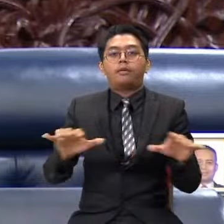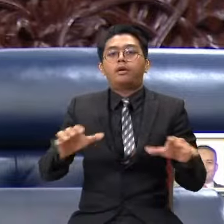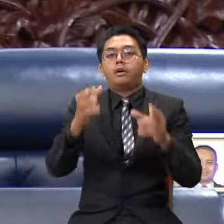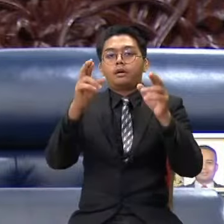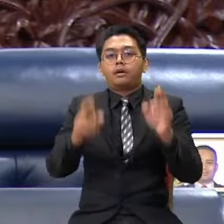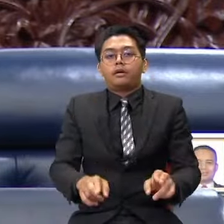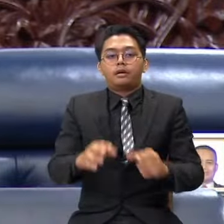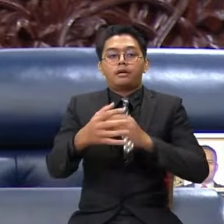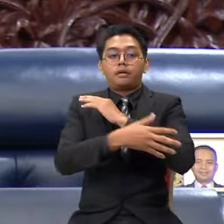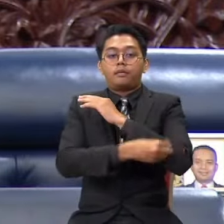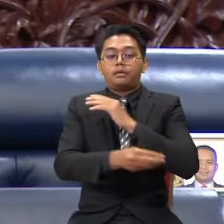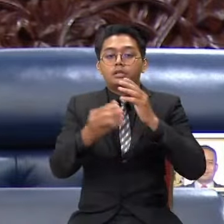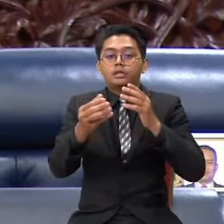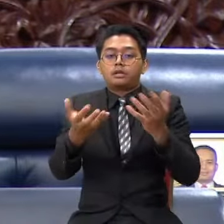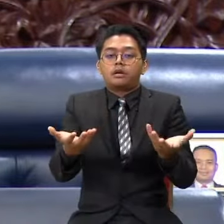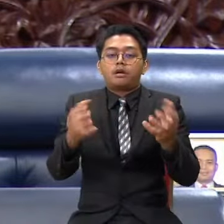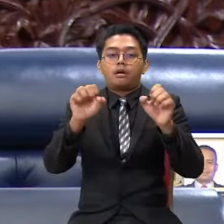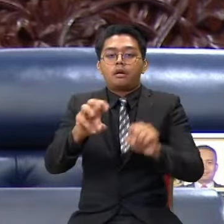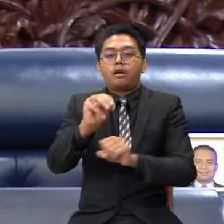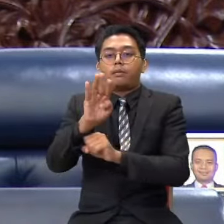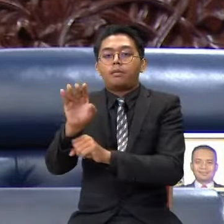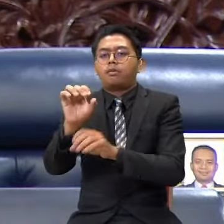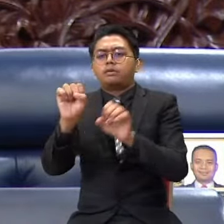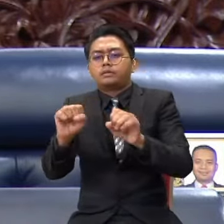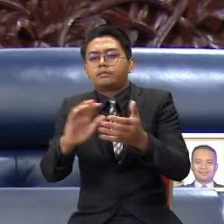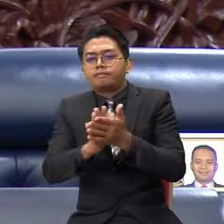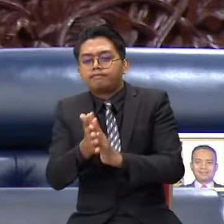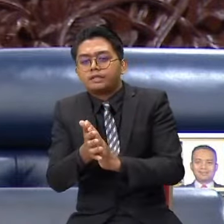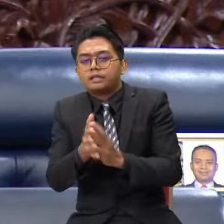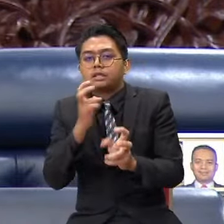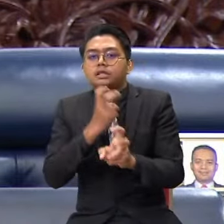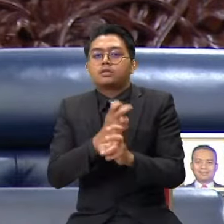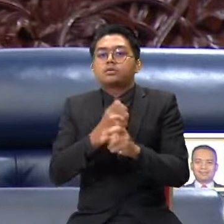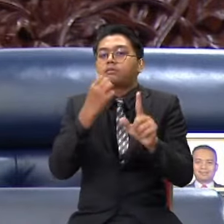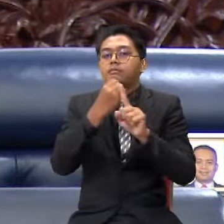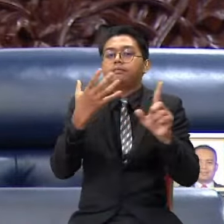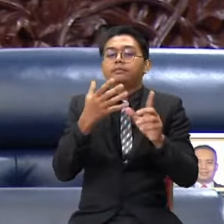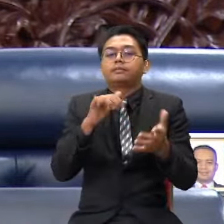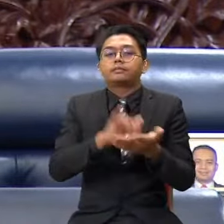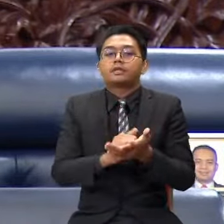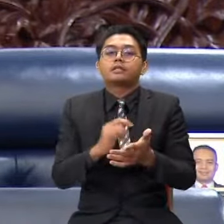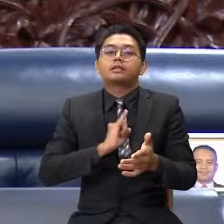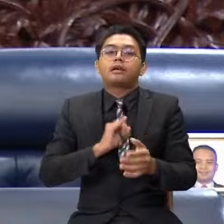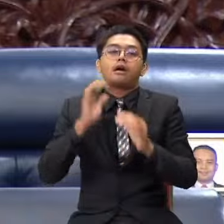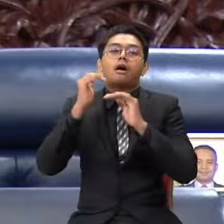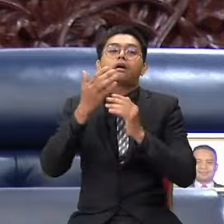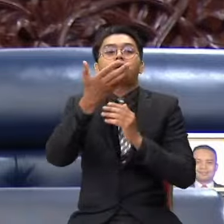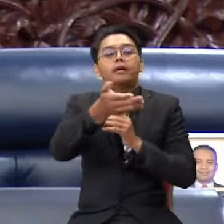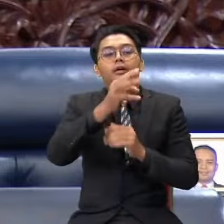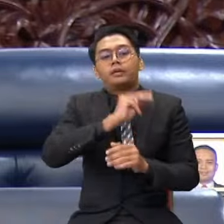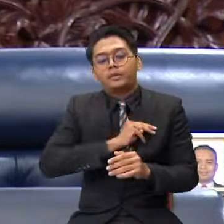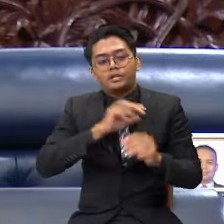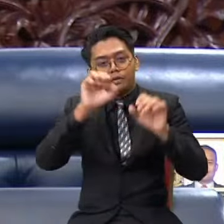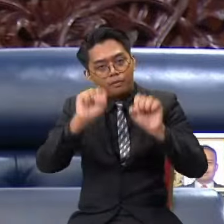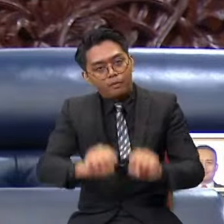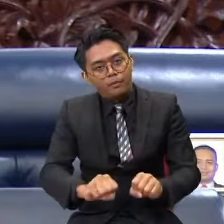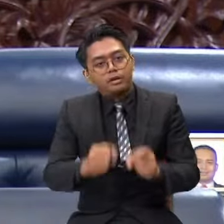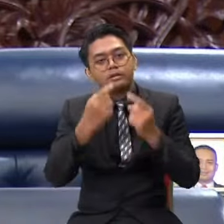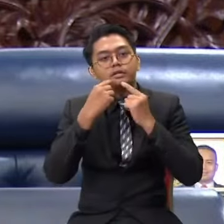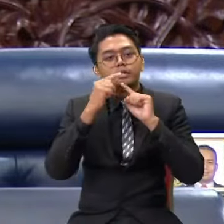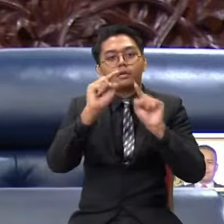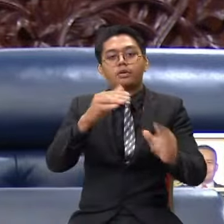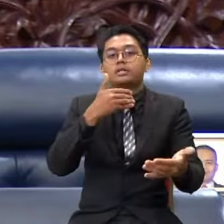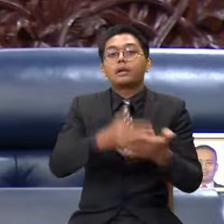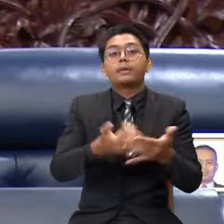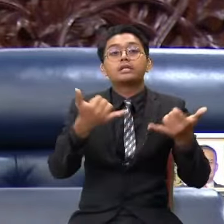B40 dan m40 mengalami kesusahan kewangan dan tekanan yang amat tinggi jadi saya harap menteri Boleh bagi maklumat setakat hari ini